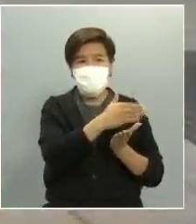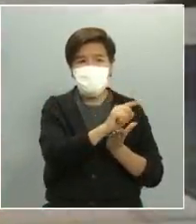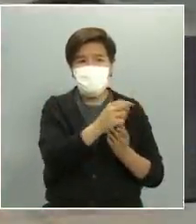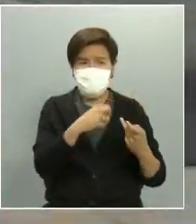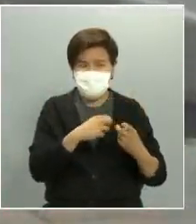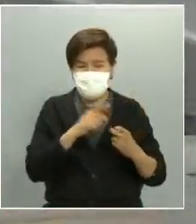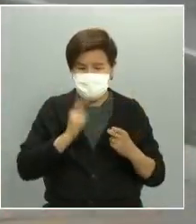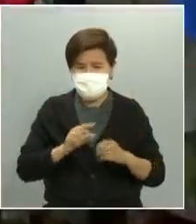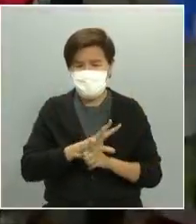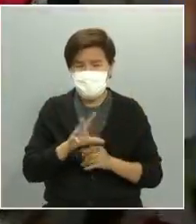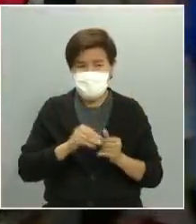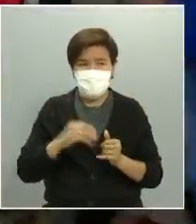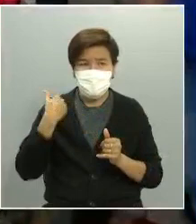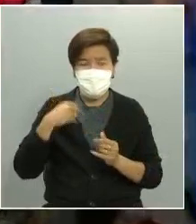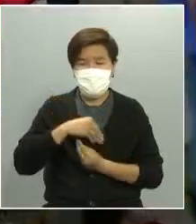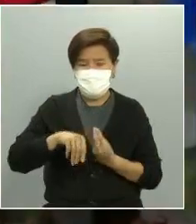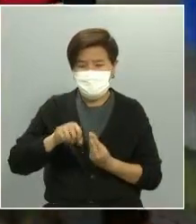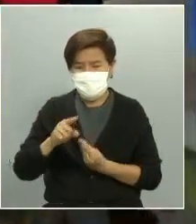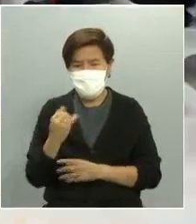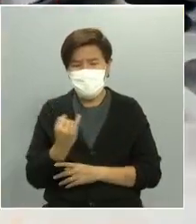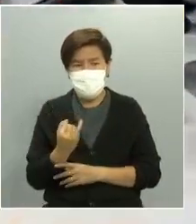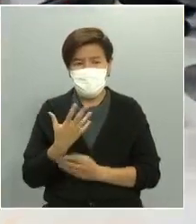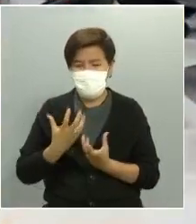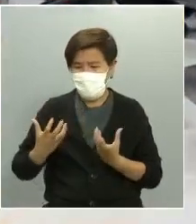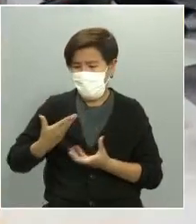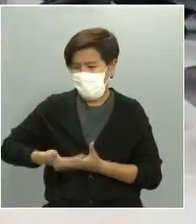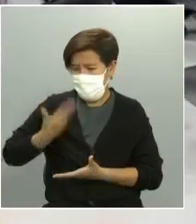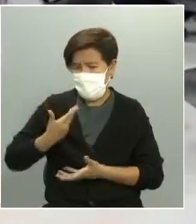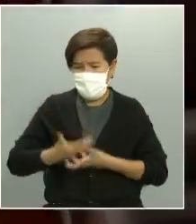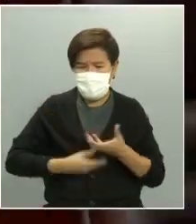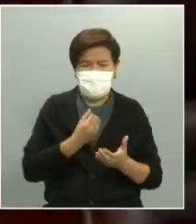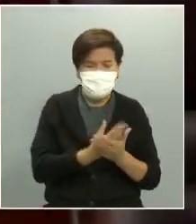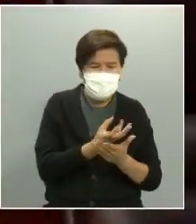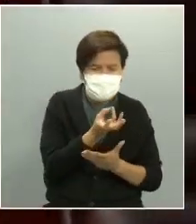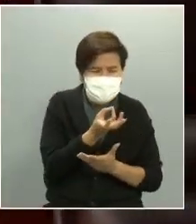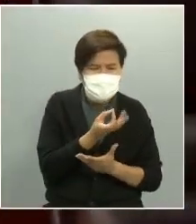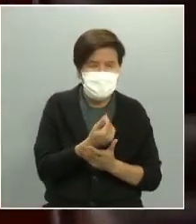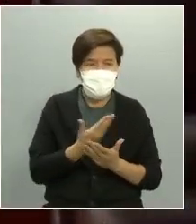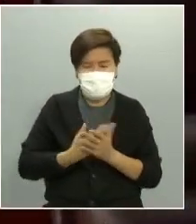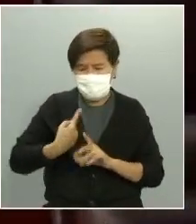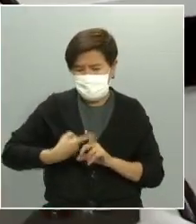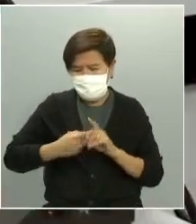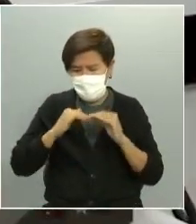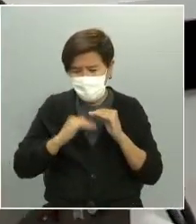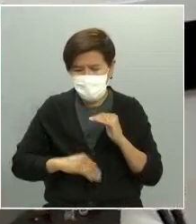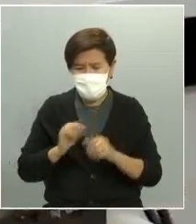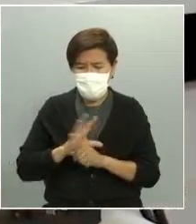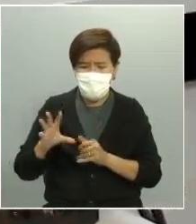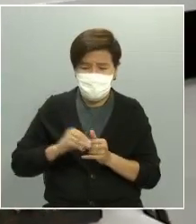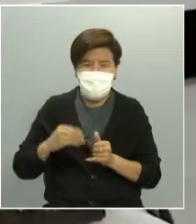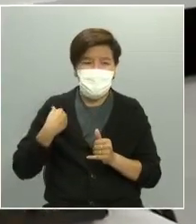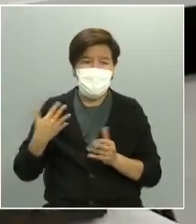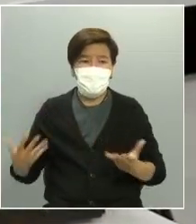จริงๆก็จะได้ยินก็แย่ของแพงขายกำไรน้อยรายได้รถแล้วก็มาติดคอหวิด